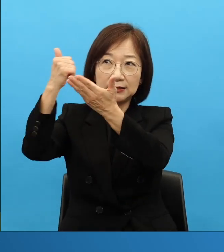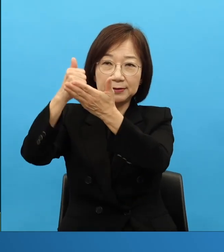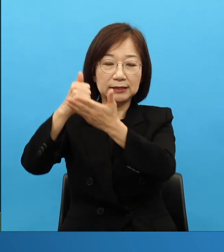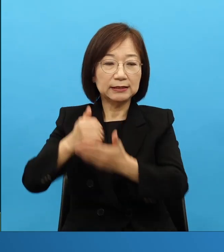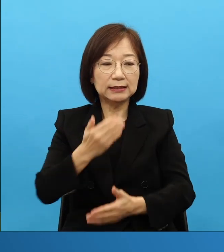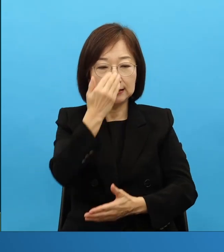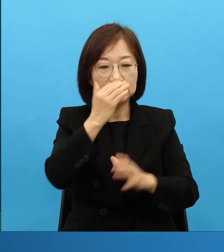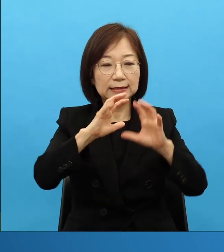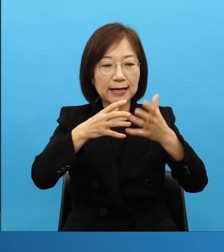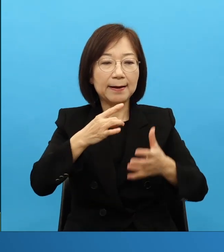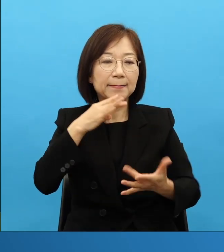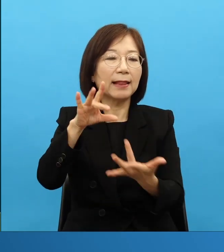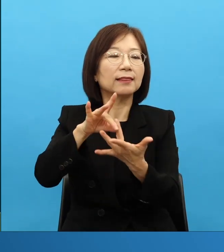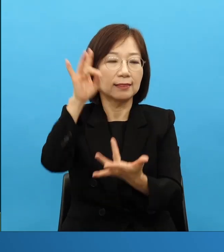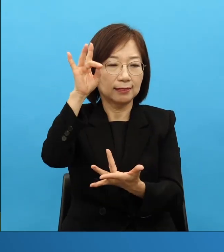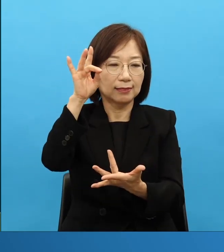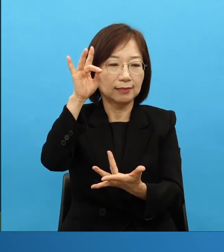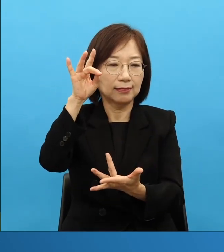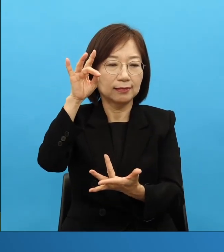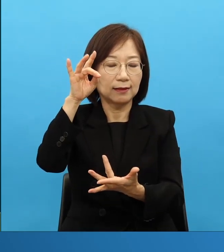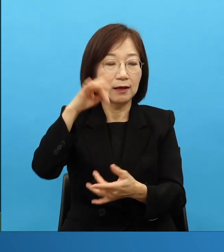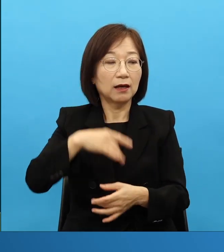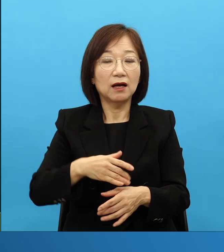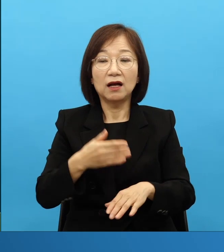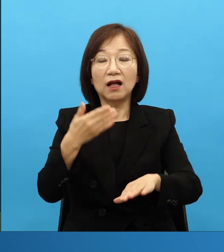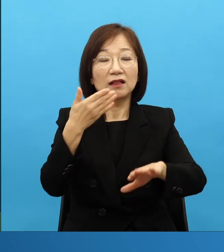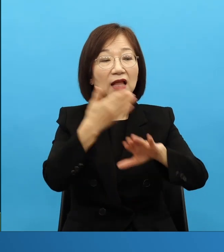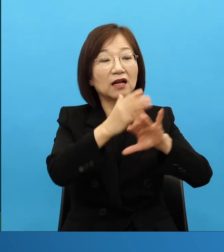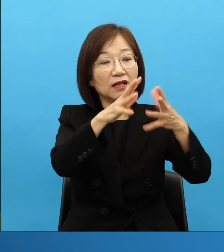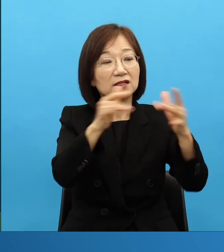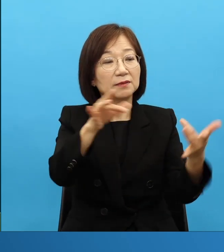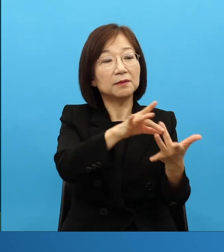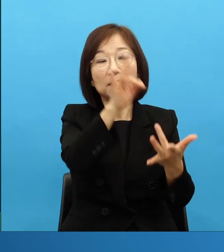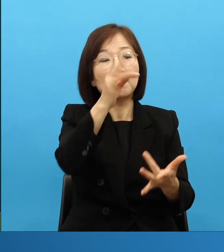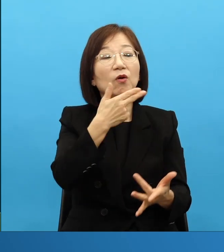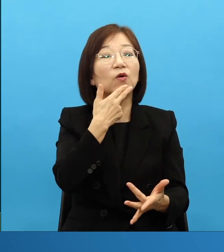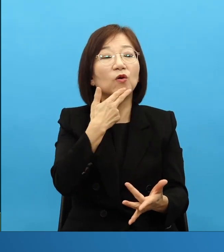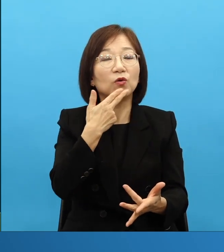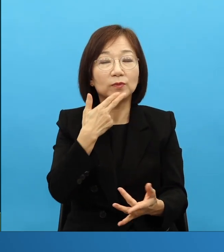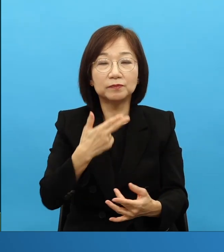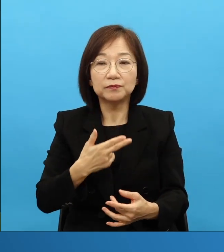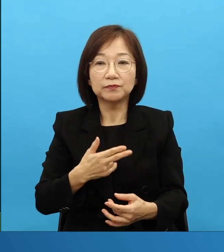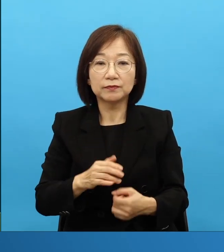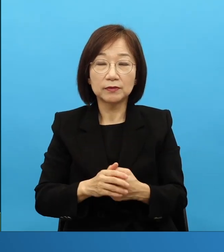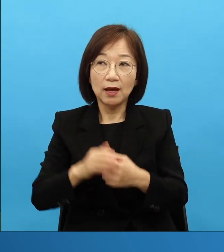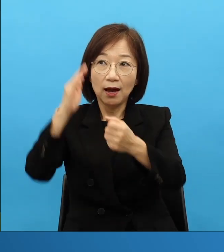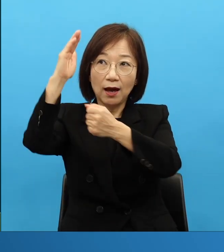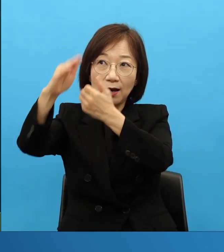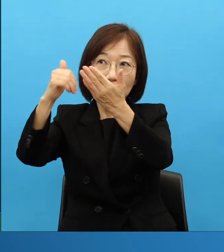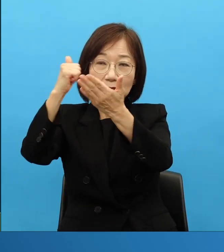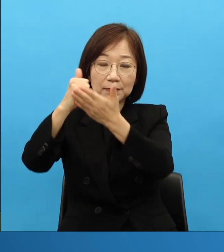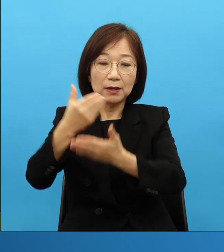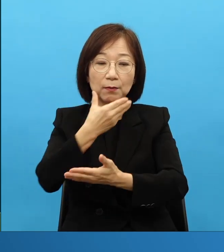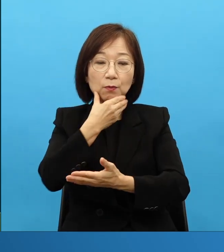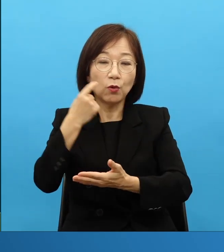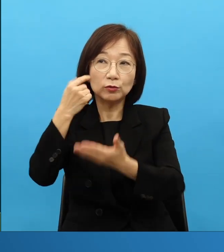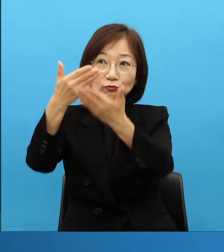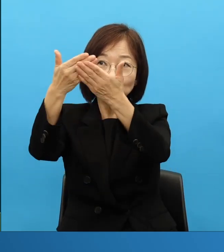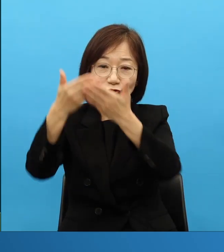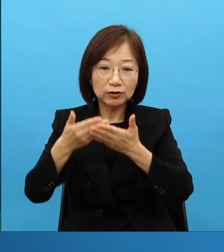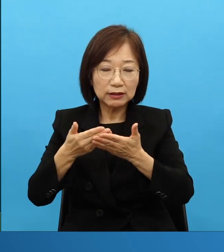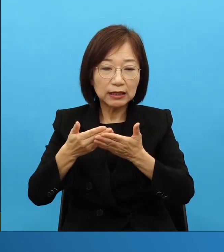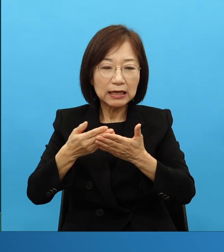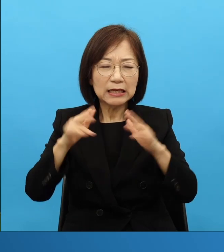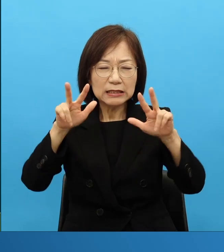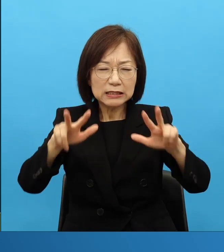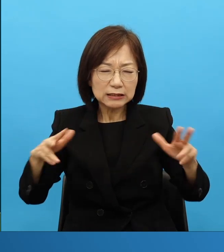are the chosen people, you are the Gentiles. 아니 복음 주기 위해서는 축복했더니 그걸 착각을 해가지고요. 유대인들 저 엄청 착각 지금도 하고